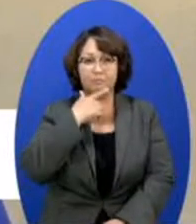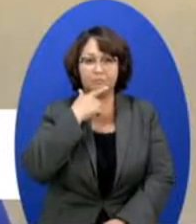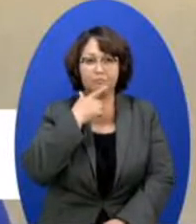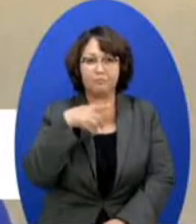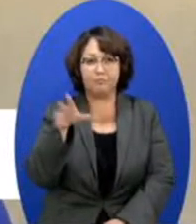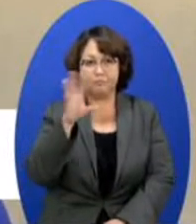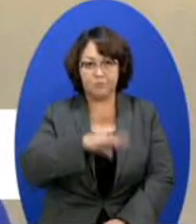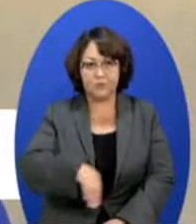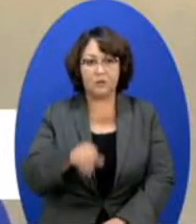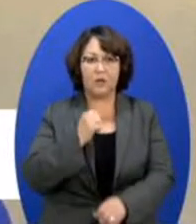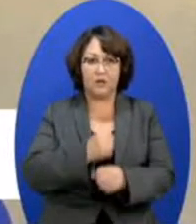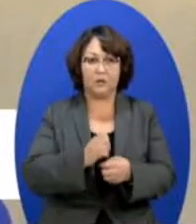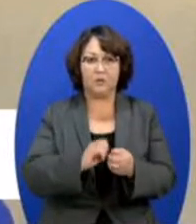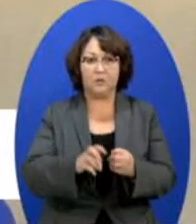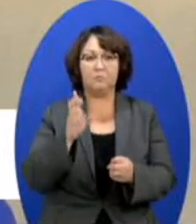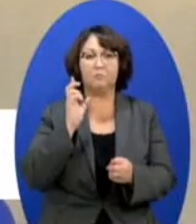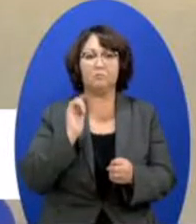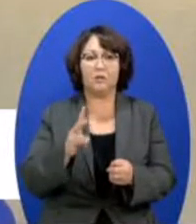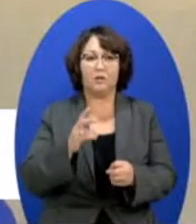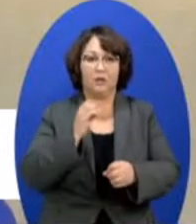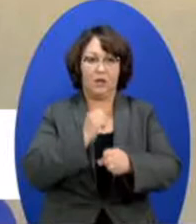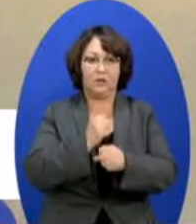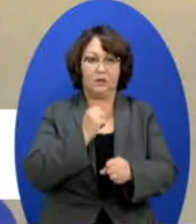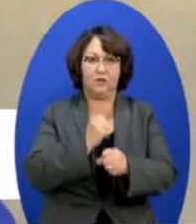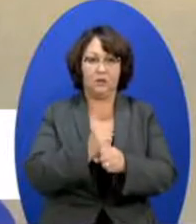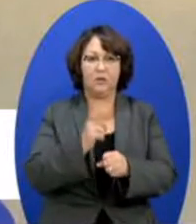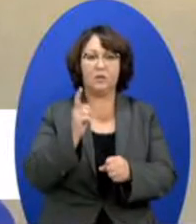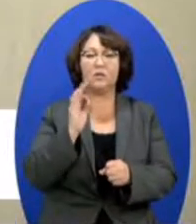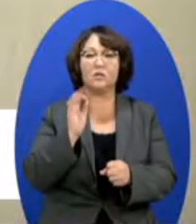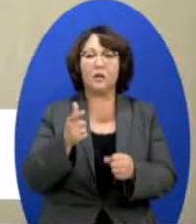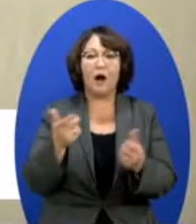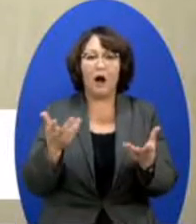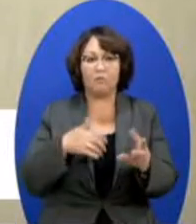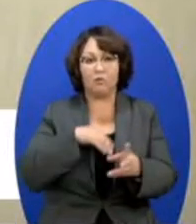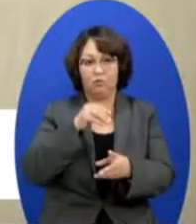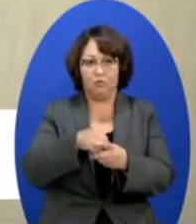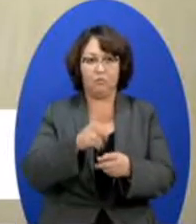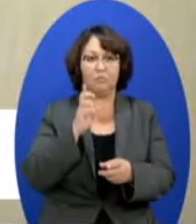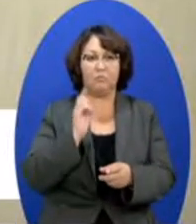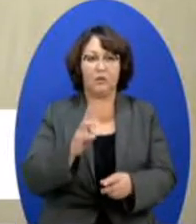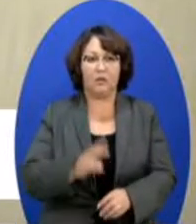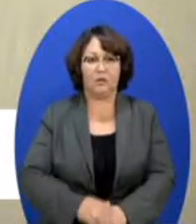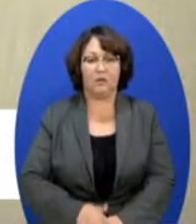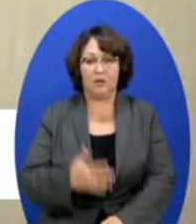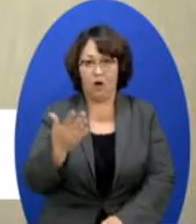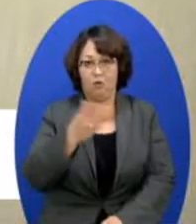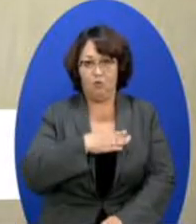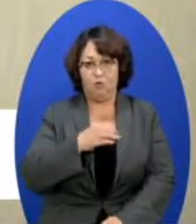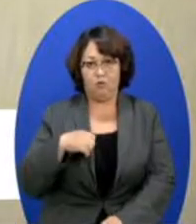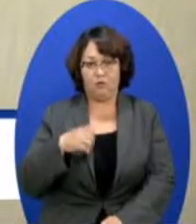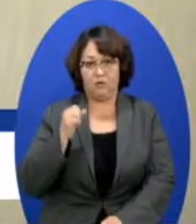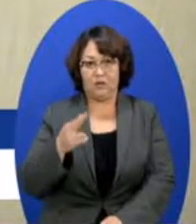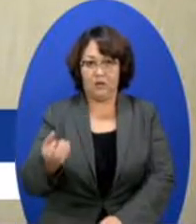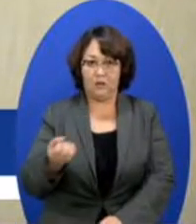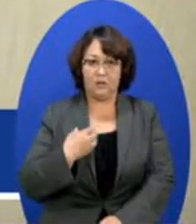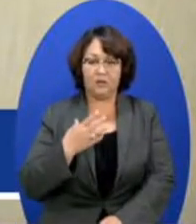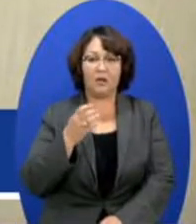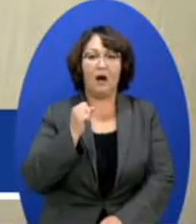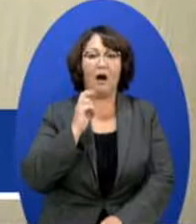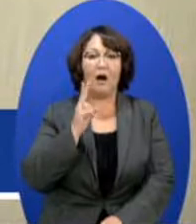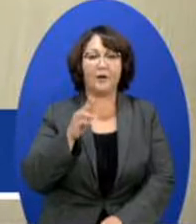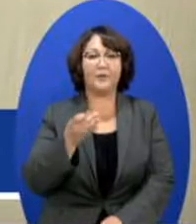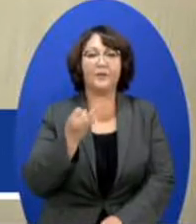бол ажиллахад бэлэн байна. Ажлын хэсгүүдэд орох нь бэлэн байна. Тэгээ одоо яг ингээд таны ярьснаас бол хамгийн түрүүний хэлжинд активийн